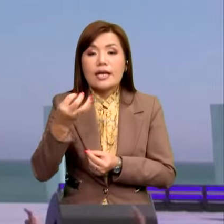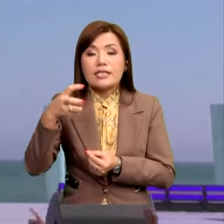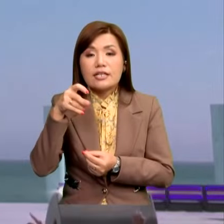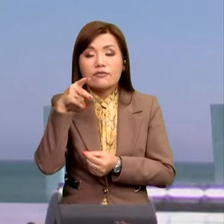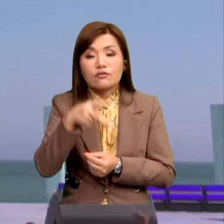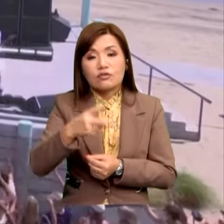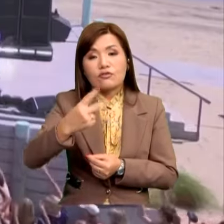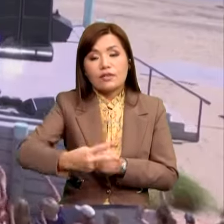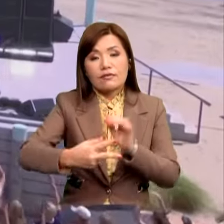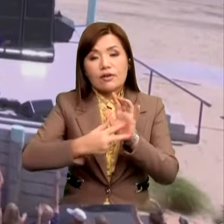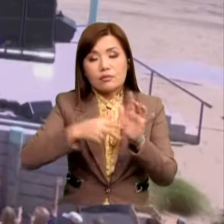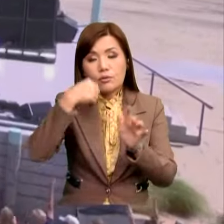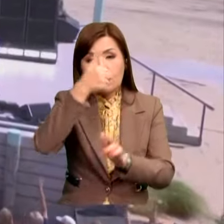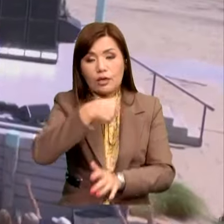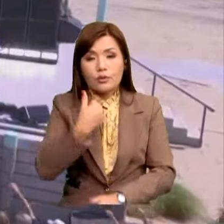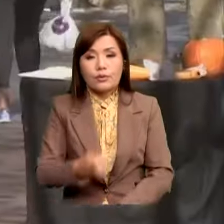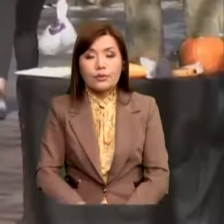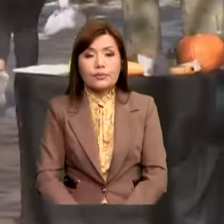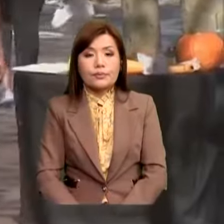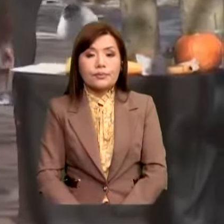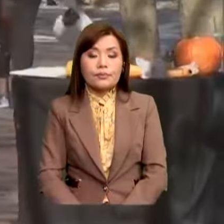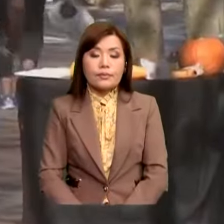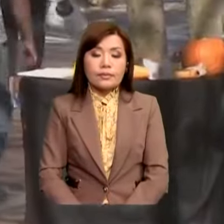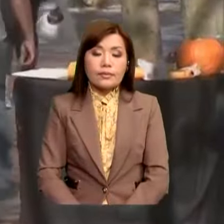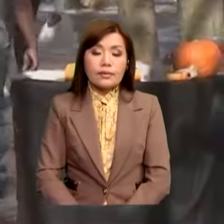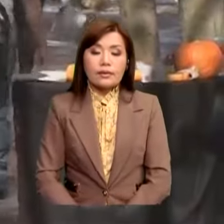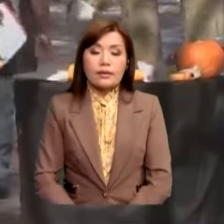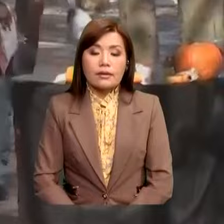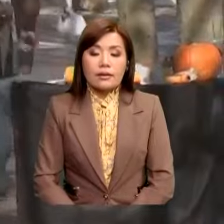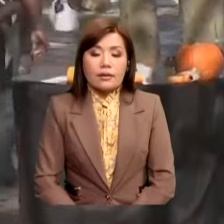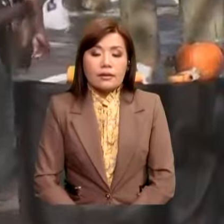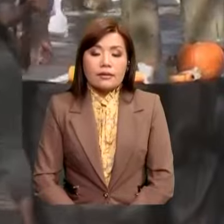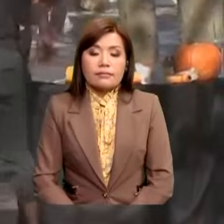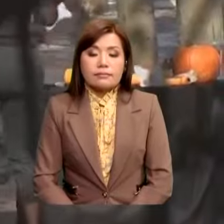2028 году. Айсауле Байгазина, Нурбулат Кулумканов, Атамикен Бизнес.